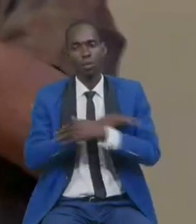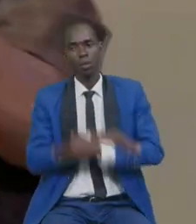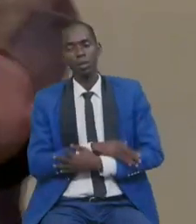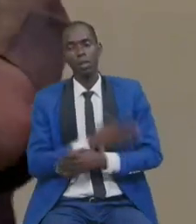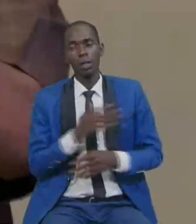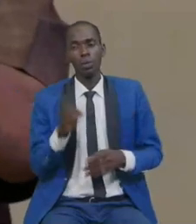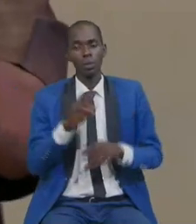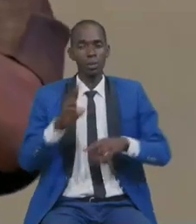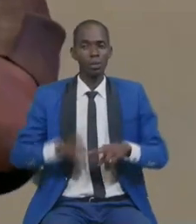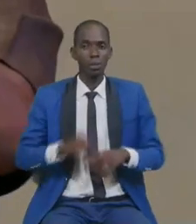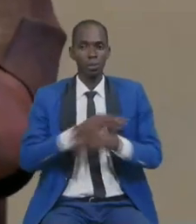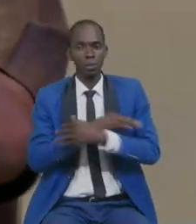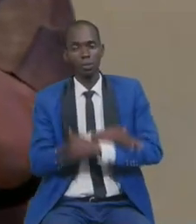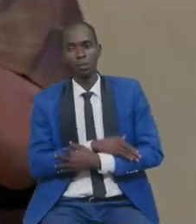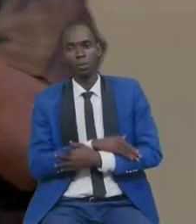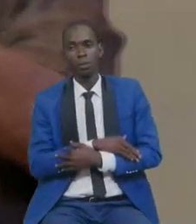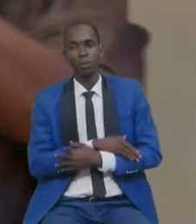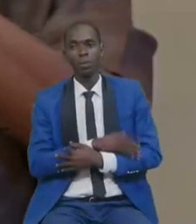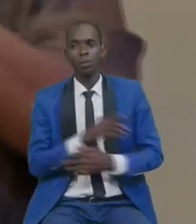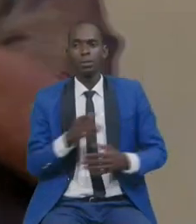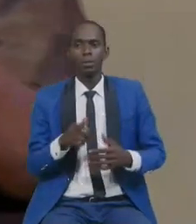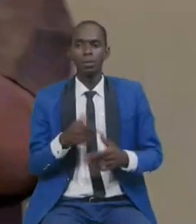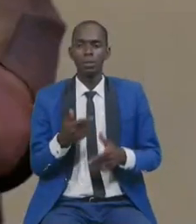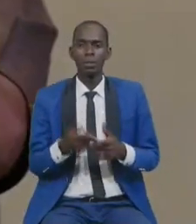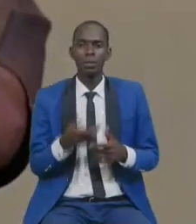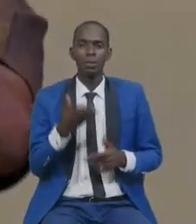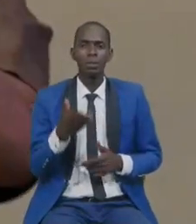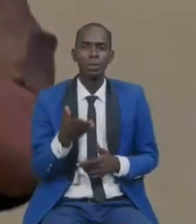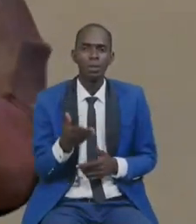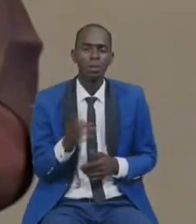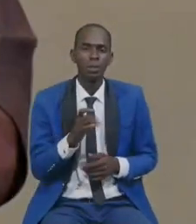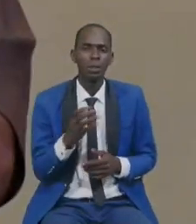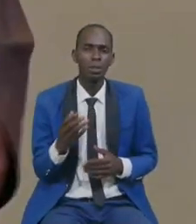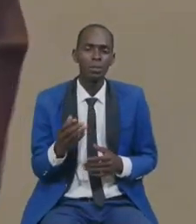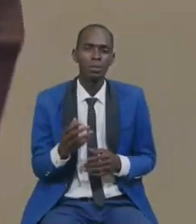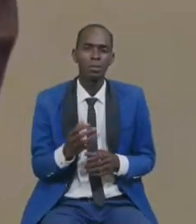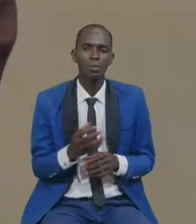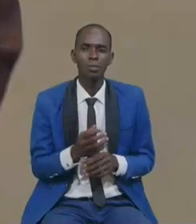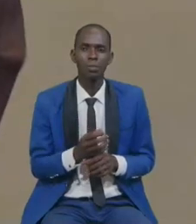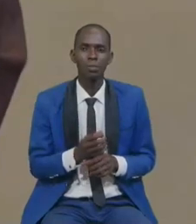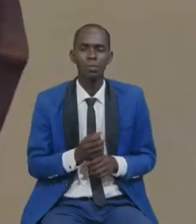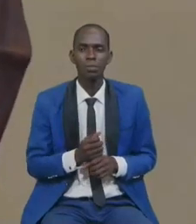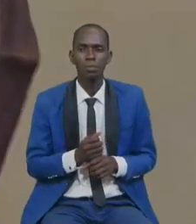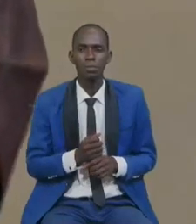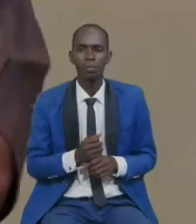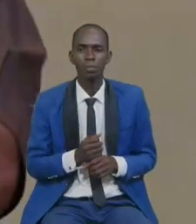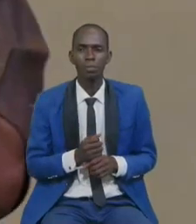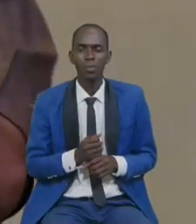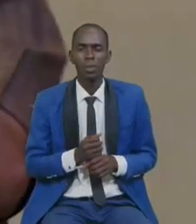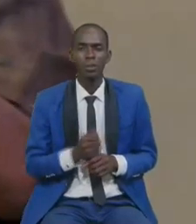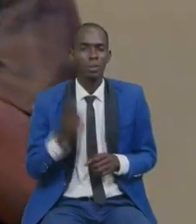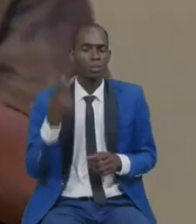Et j'ai eu une paralysie partielle. ma main droite, je ne pourrais plus soulever